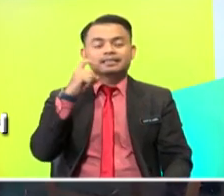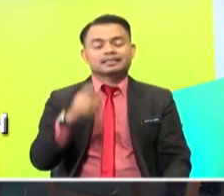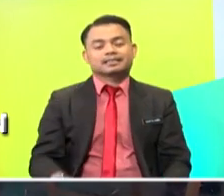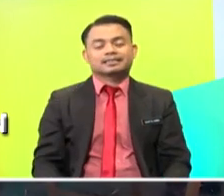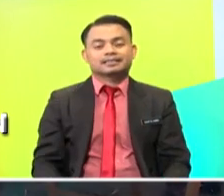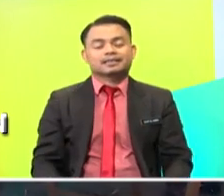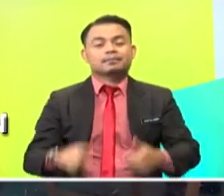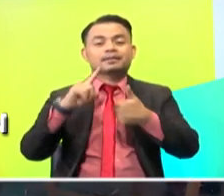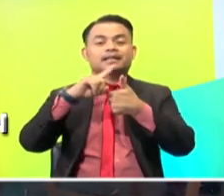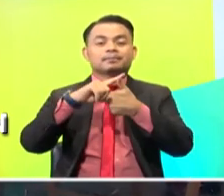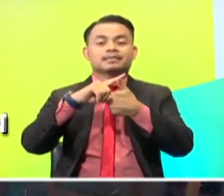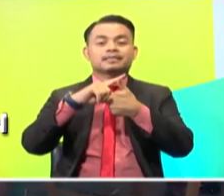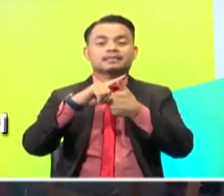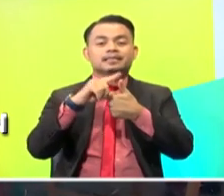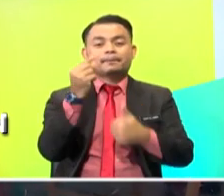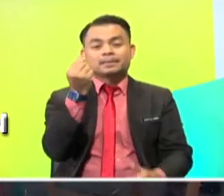contoh